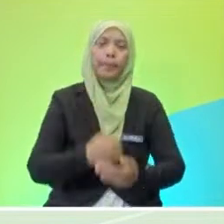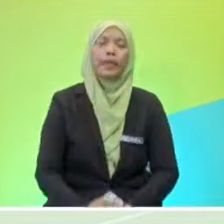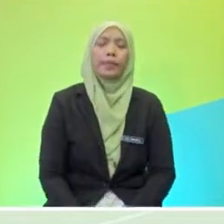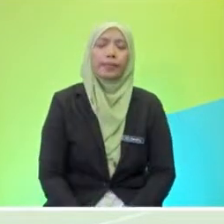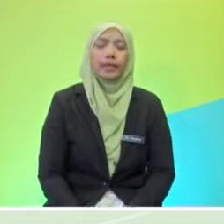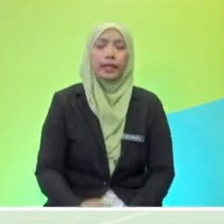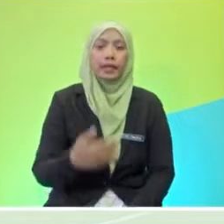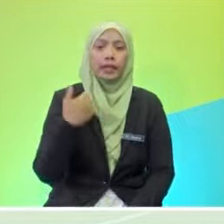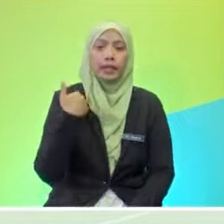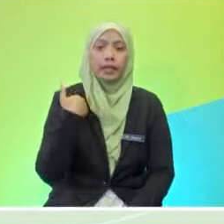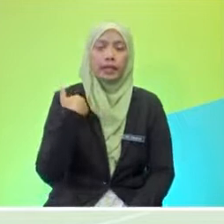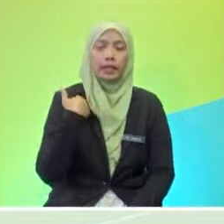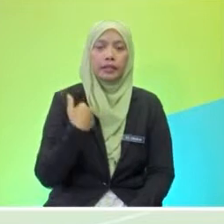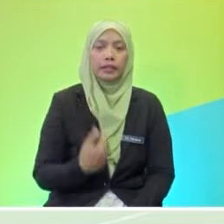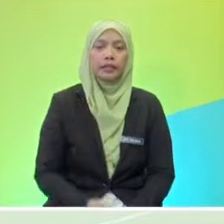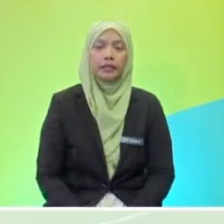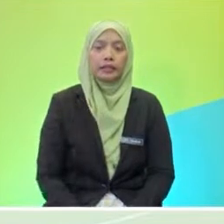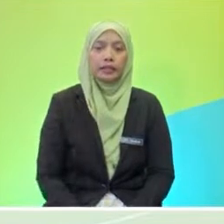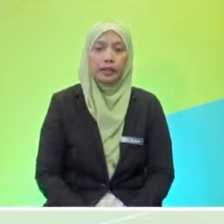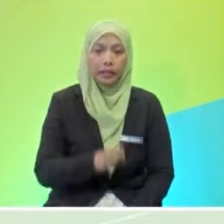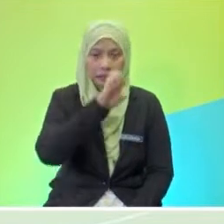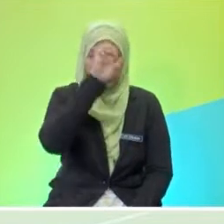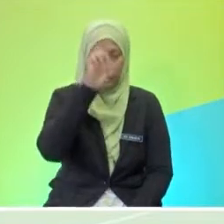ada dua kali buat